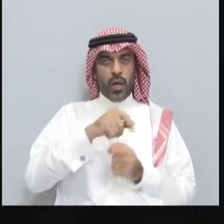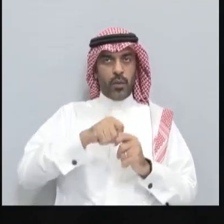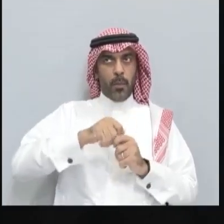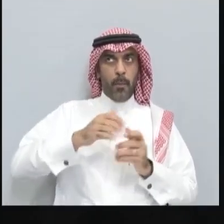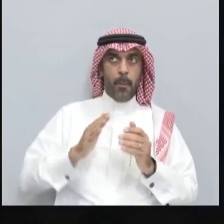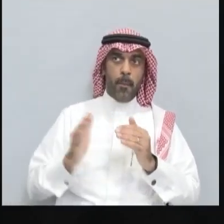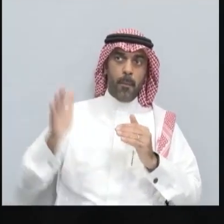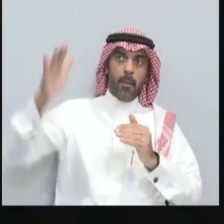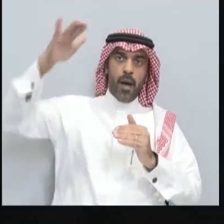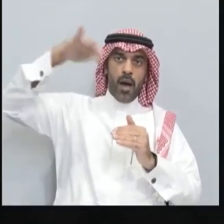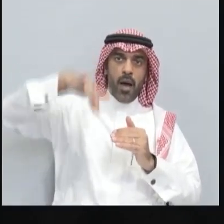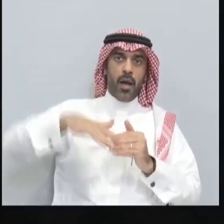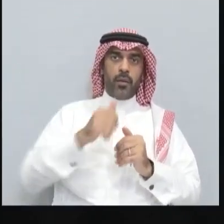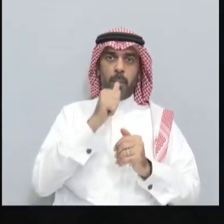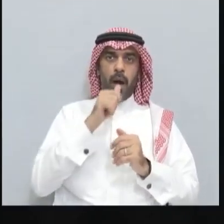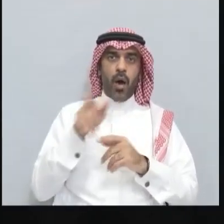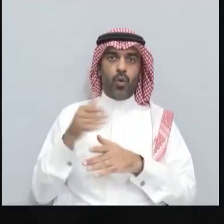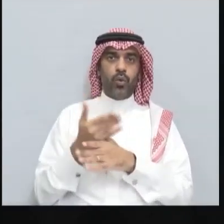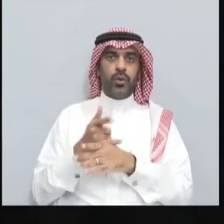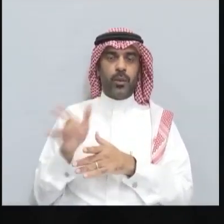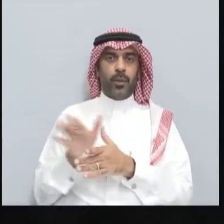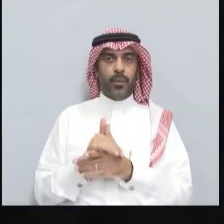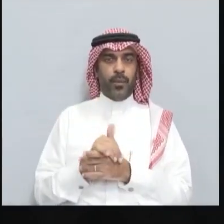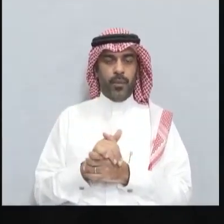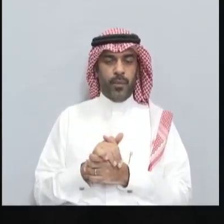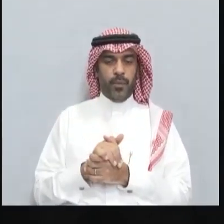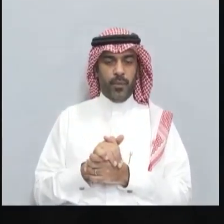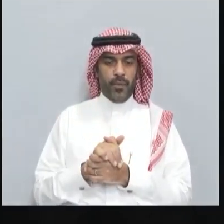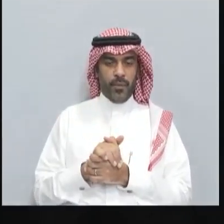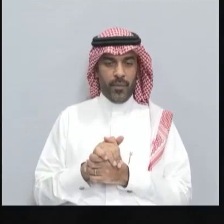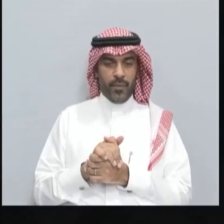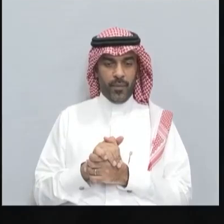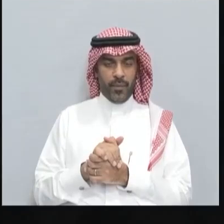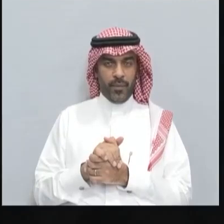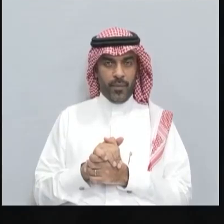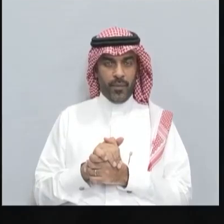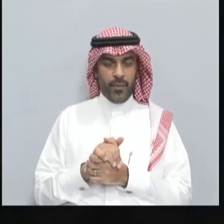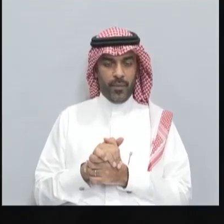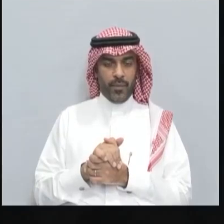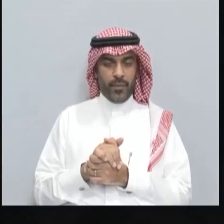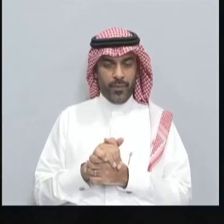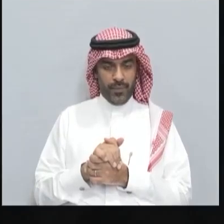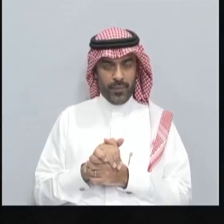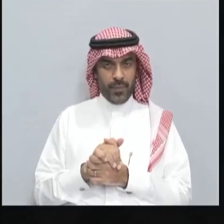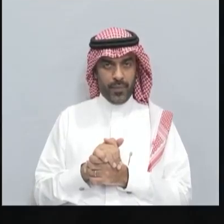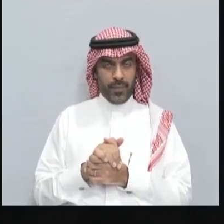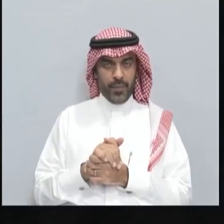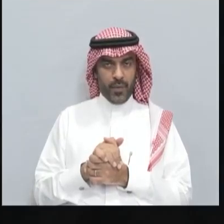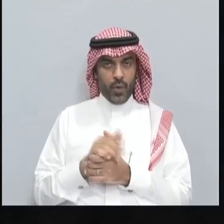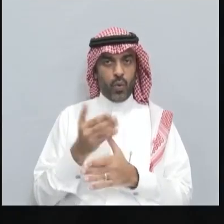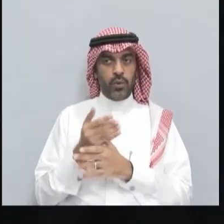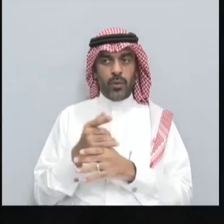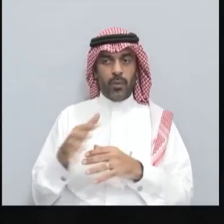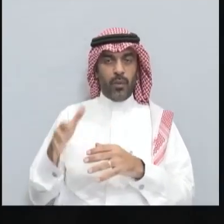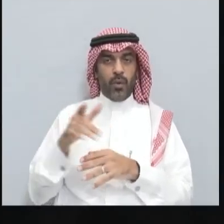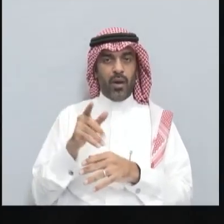الجوي وبالتالي حركه حركه المياه المد والجزر نعرف حالتي المد ظاهرتي المد والجزر هل بسبب